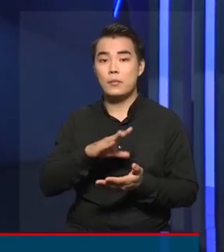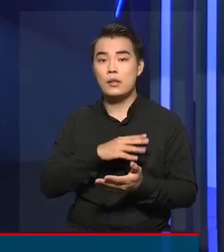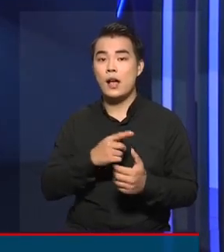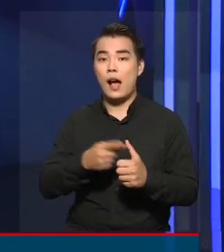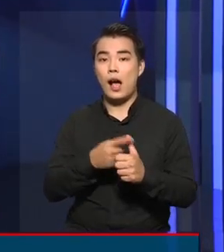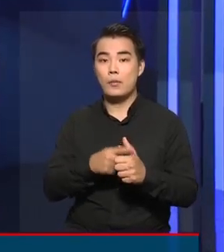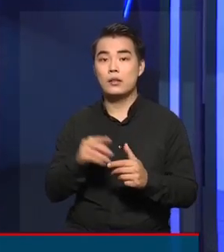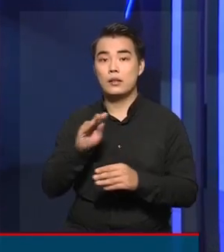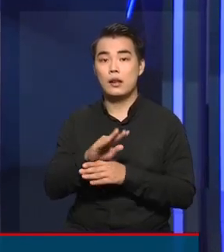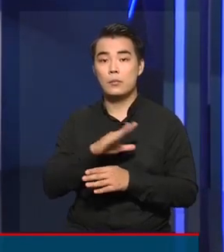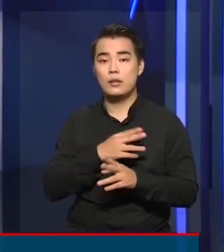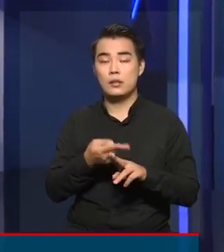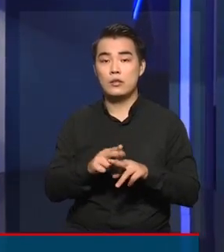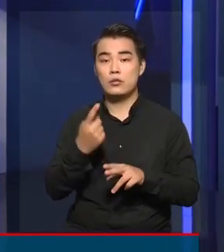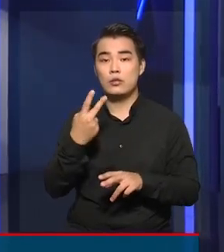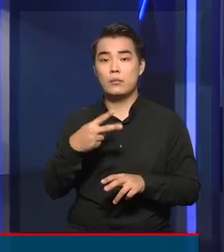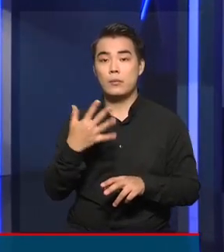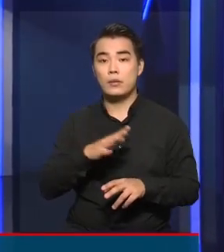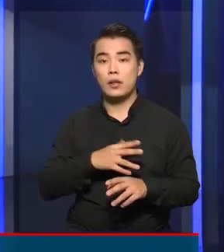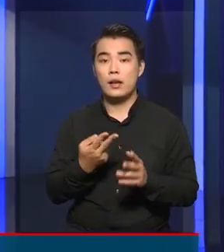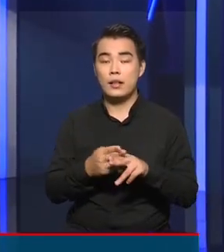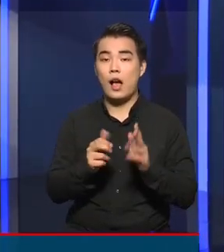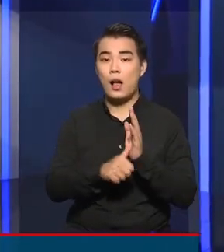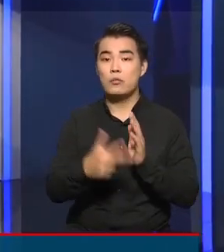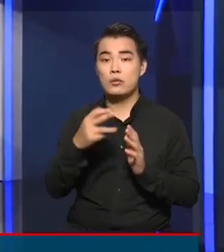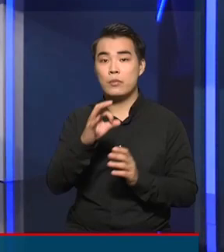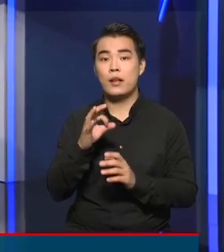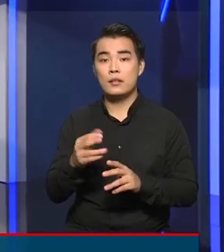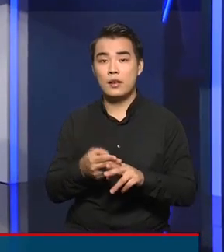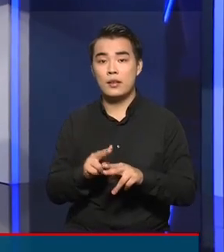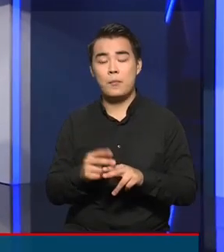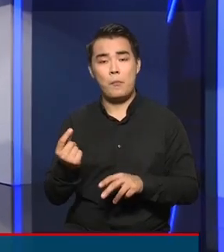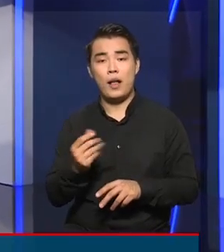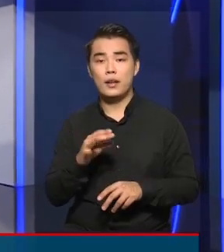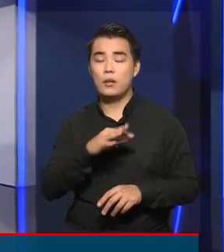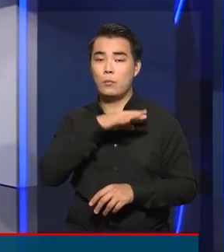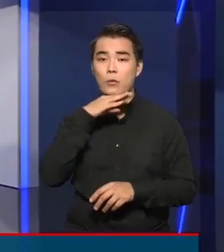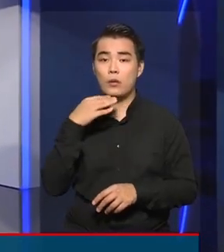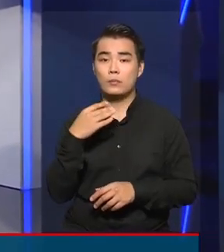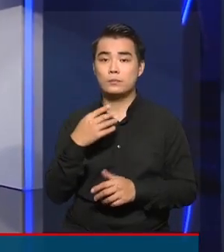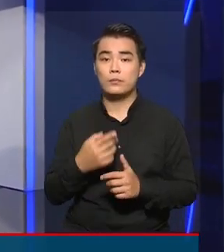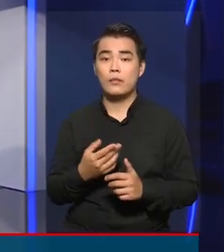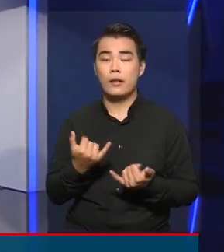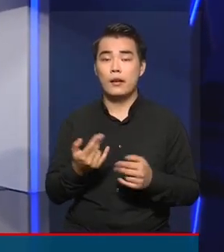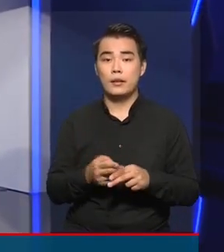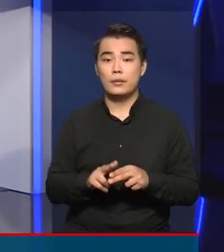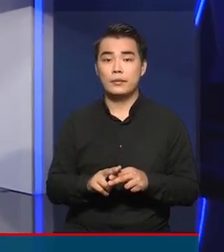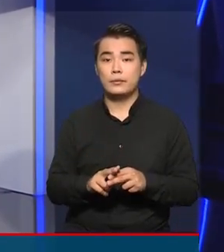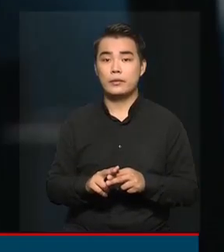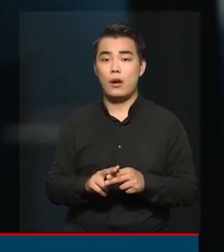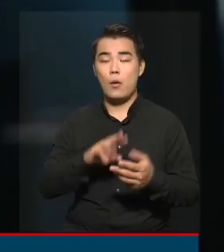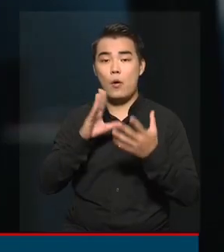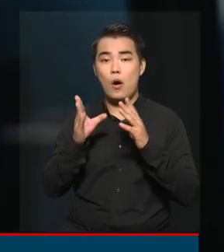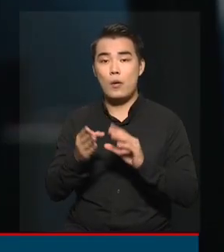жөндері енгізілген кандидаттардың саны 125. Міне енді 63%, сіздің ойыңызша бұл аз ба, көп пе? Қалай ойлайсыз? Енді